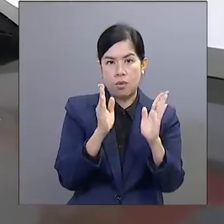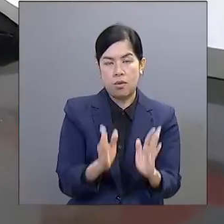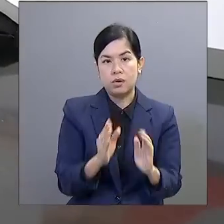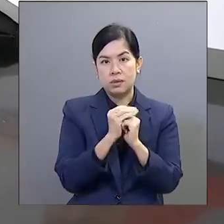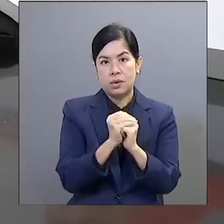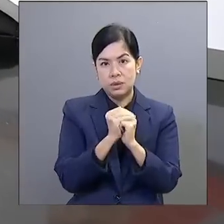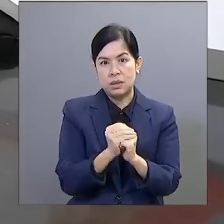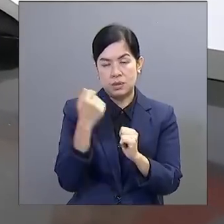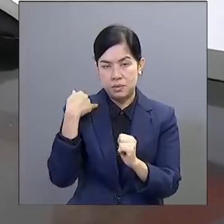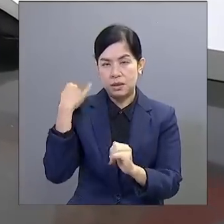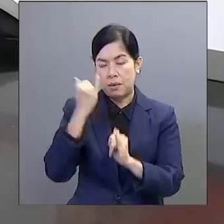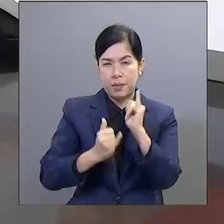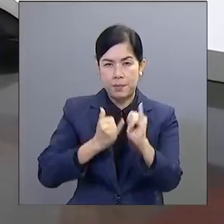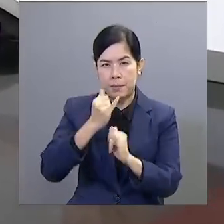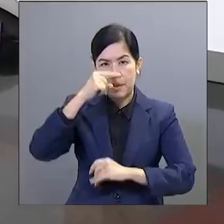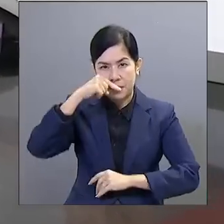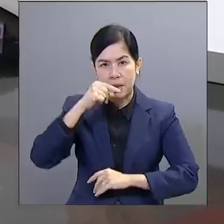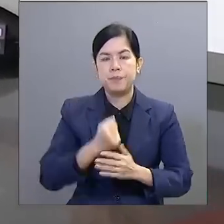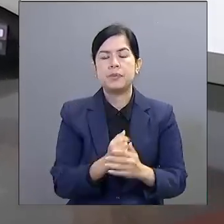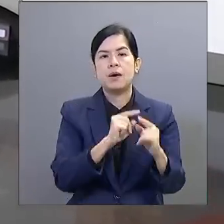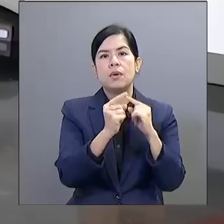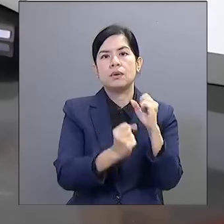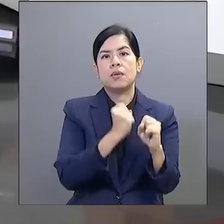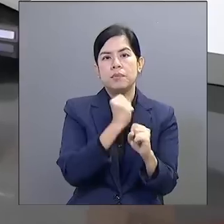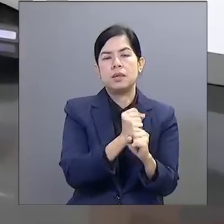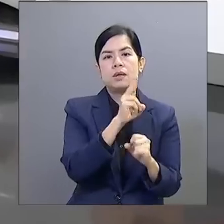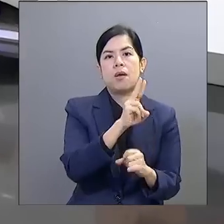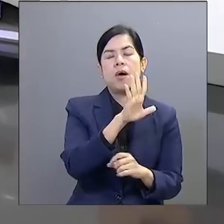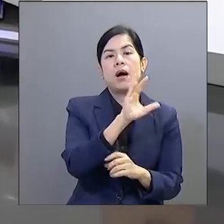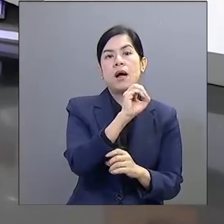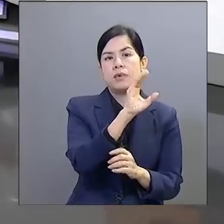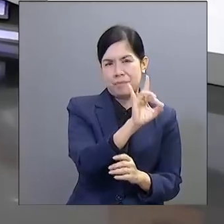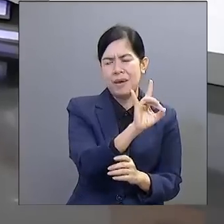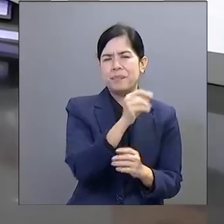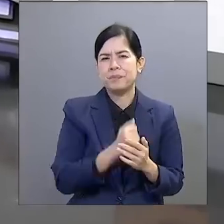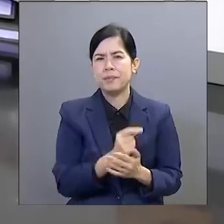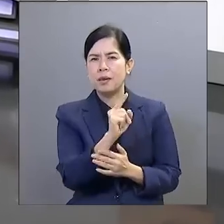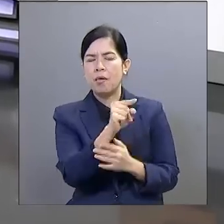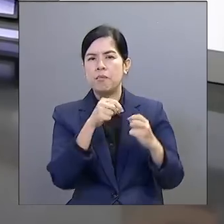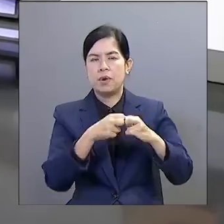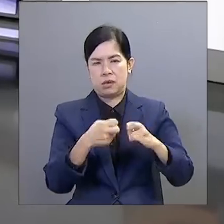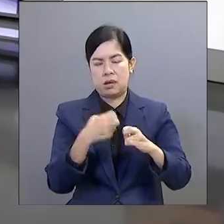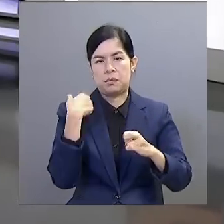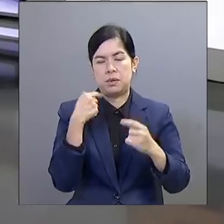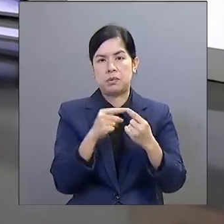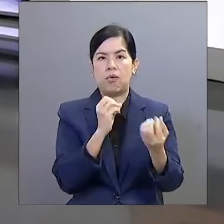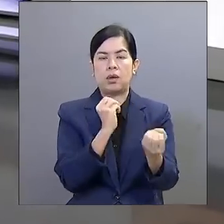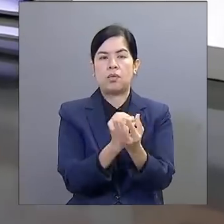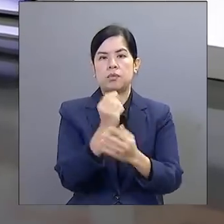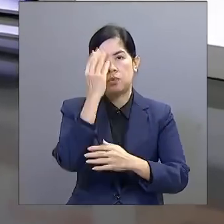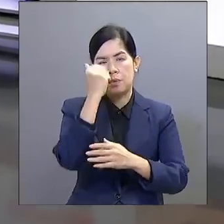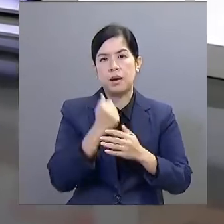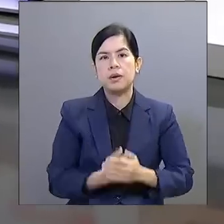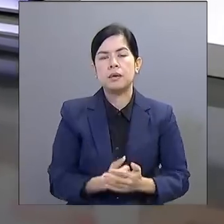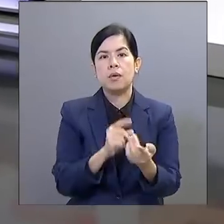างเข้ามาในประเทศไทยนะคะแต่ในปี2558เป็นปีที่ได้รับผลกระทบอย่างชัดเจนค่ะโดยจะพบว่